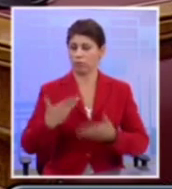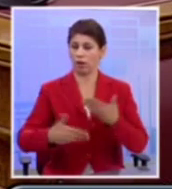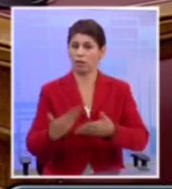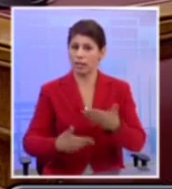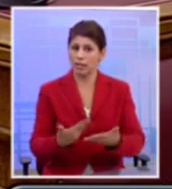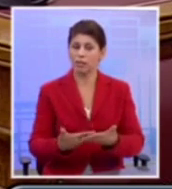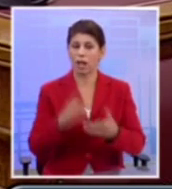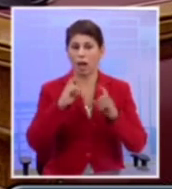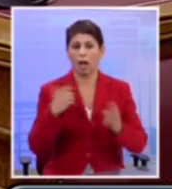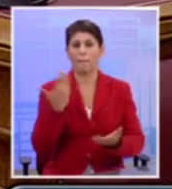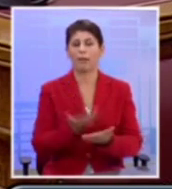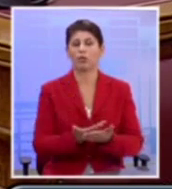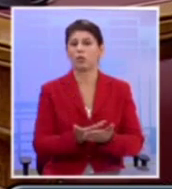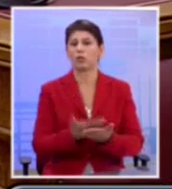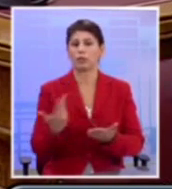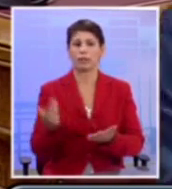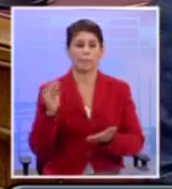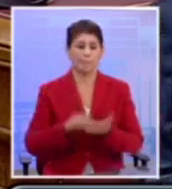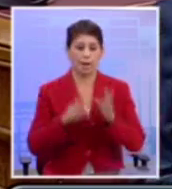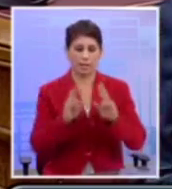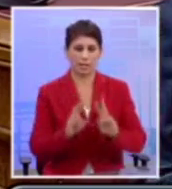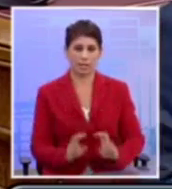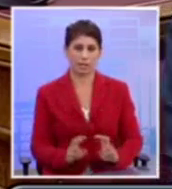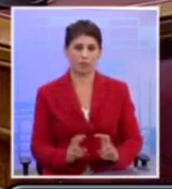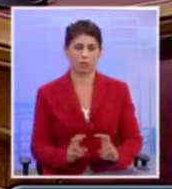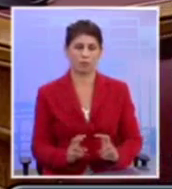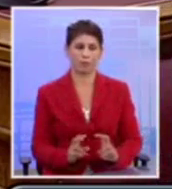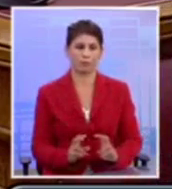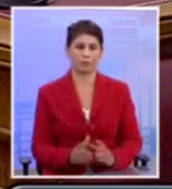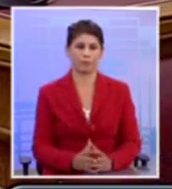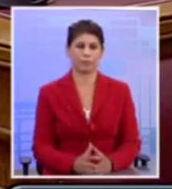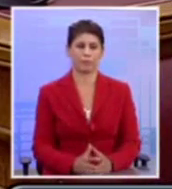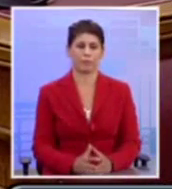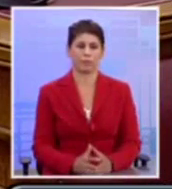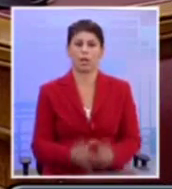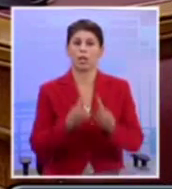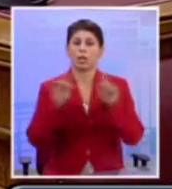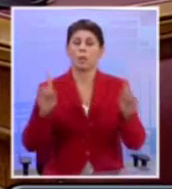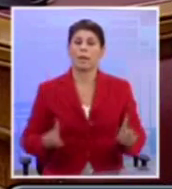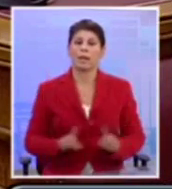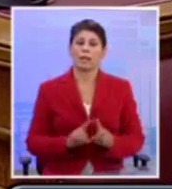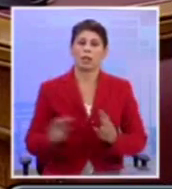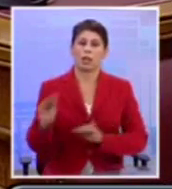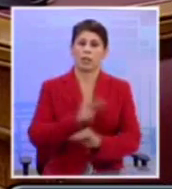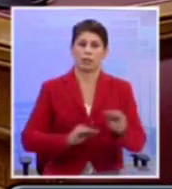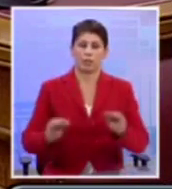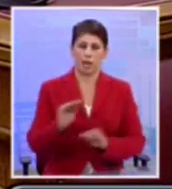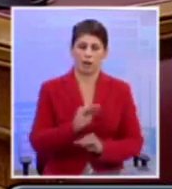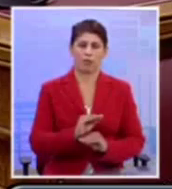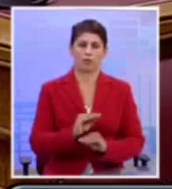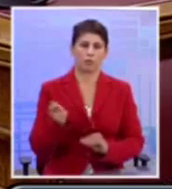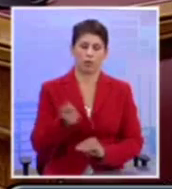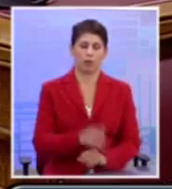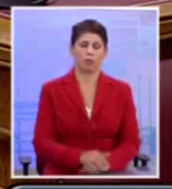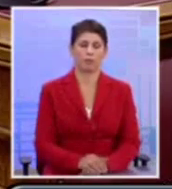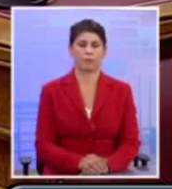εξελίξεις απαιτούν την επανεξέταση το πλαίσιο αναδιάρθρωσης κρατικών θεμάτων. Ως